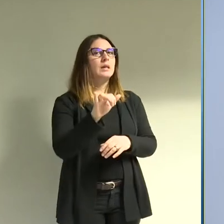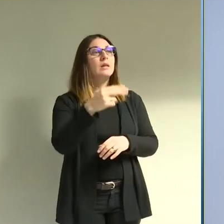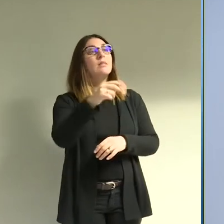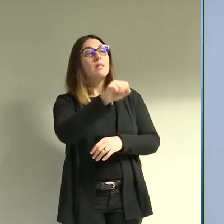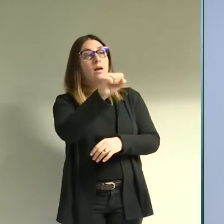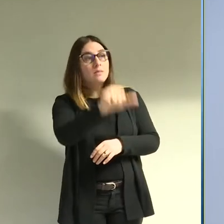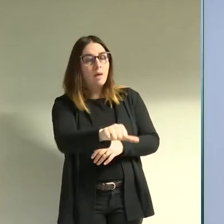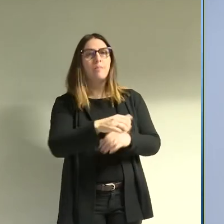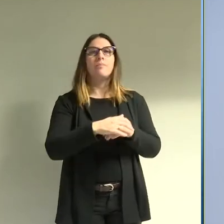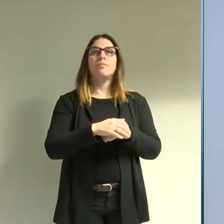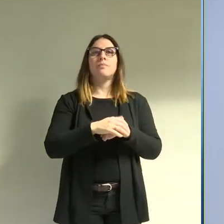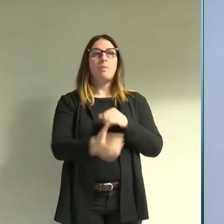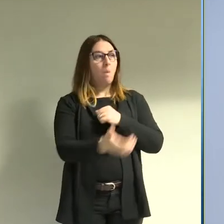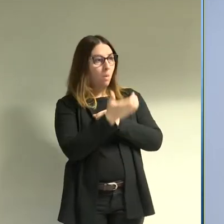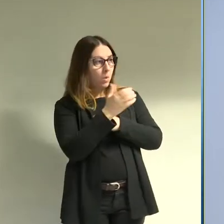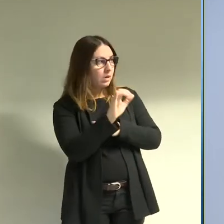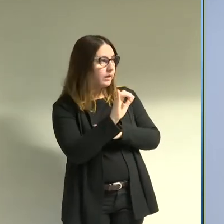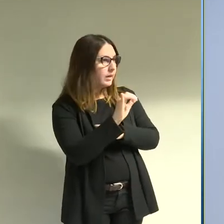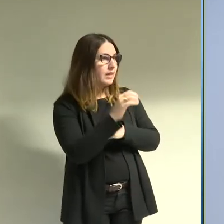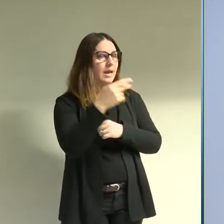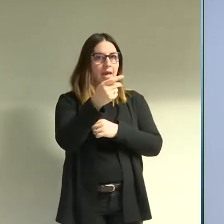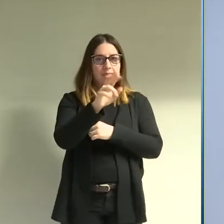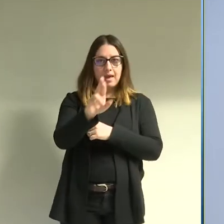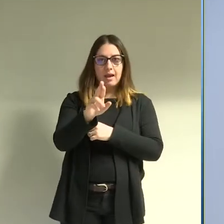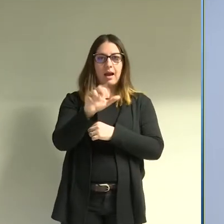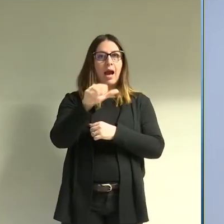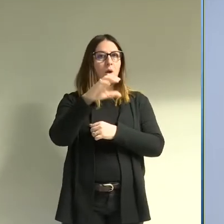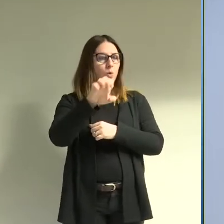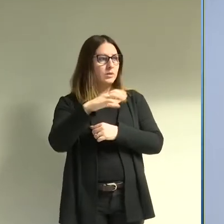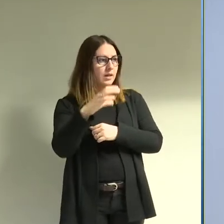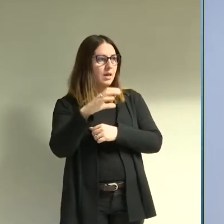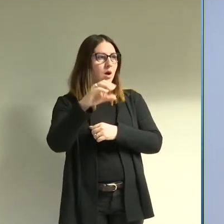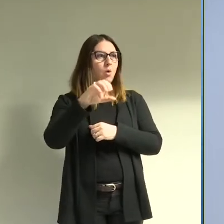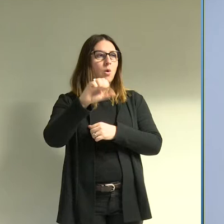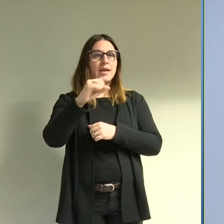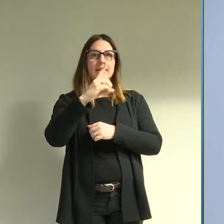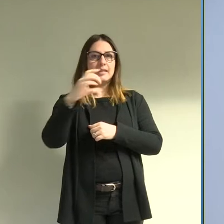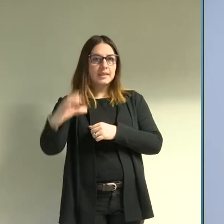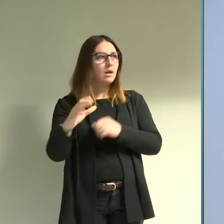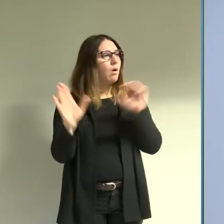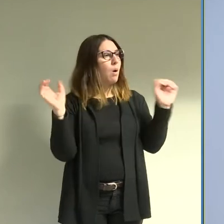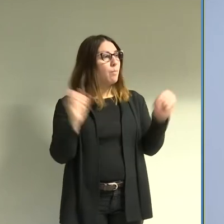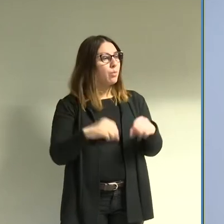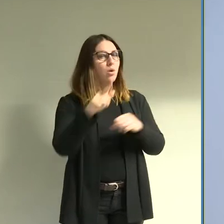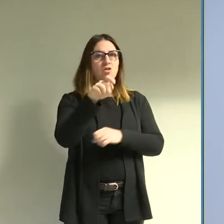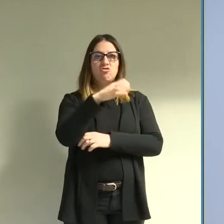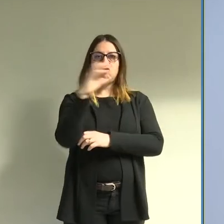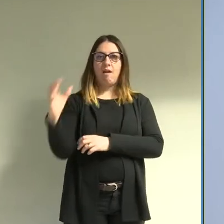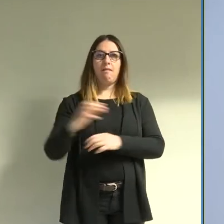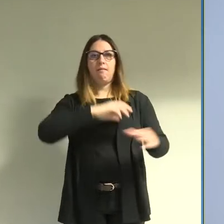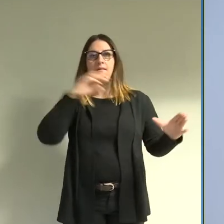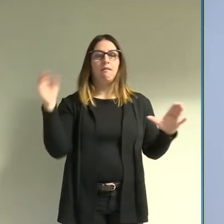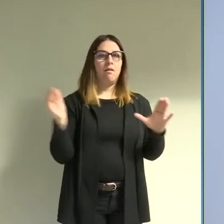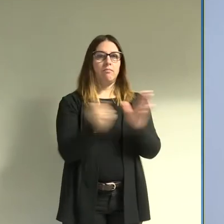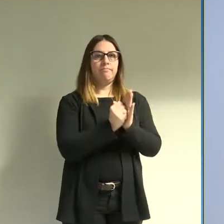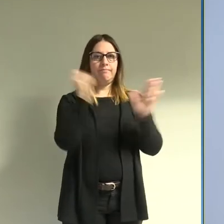qui votent contre nerfs a eu ses os et des décès qui votent au geiq la délibération est donc